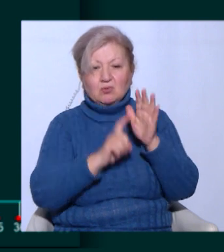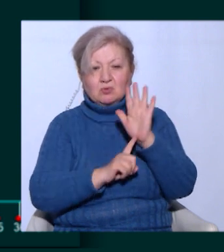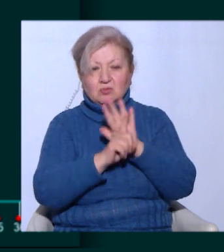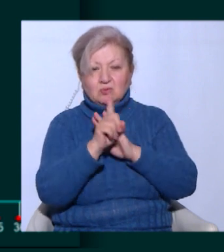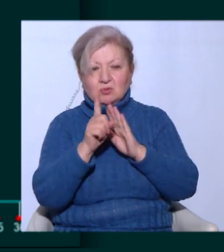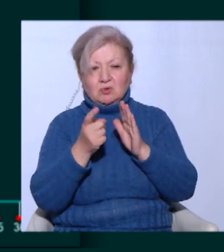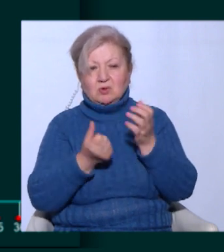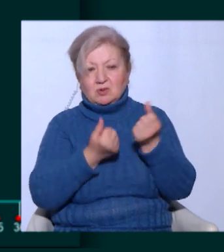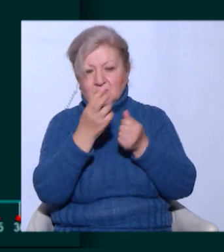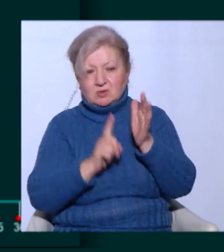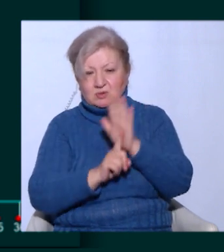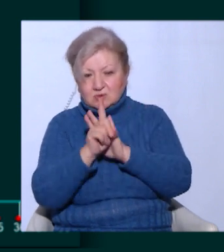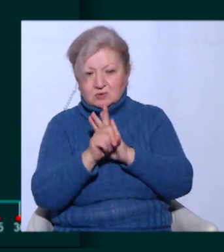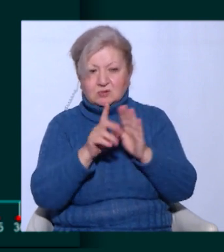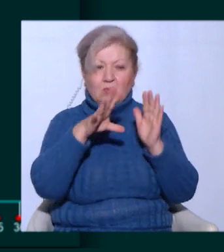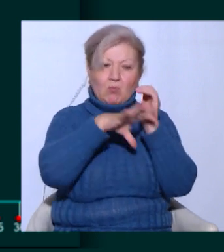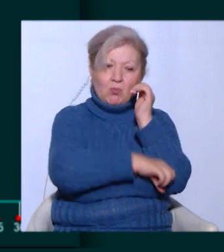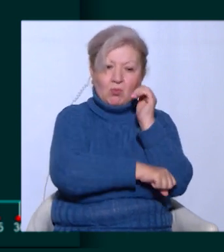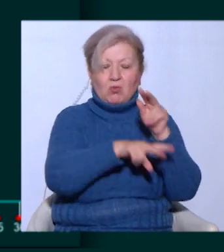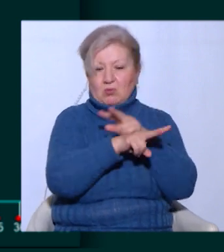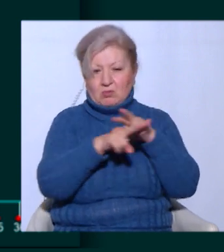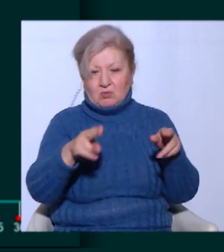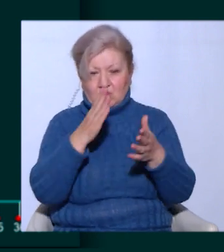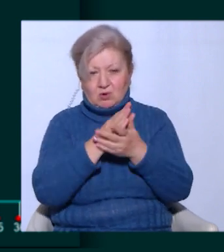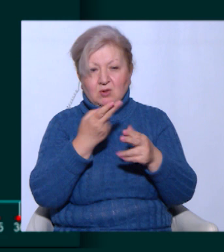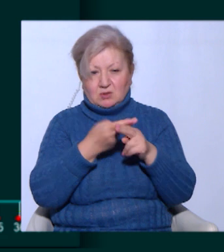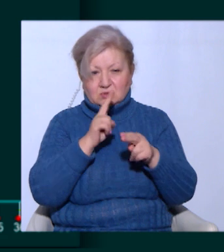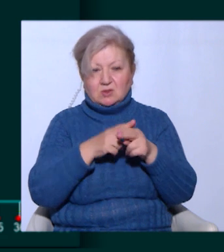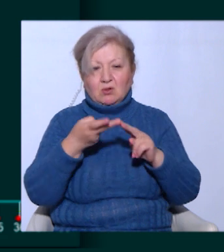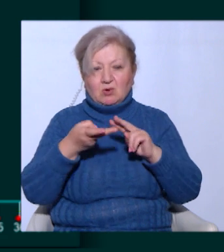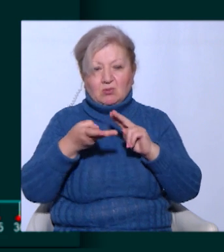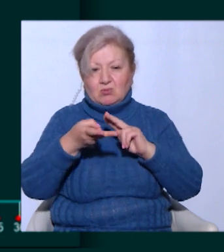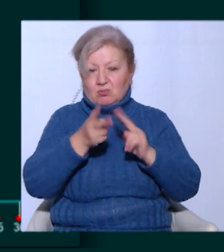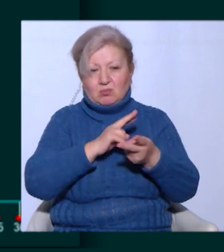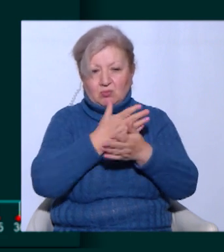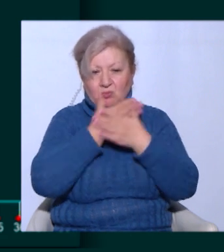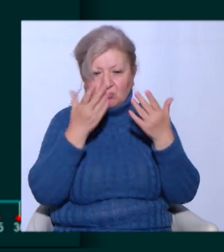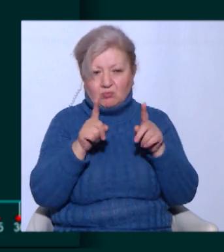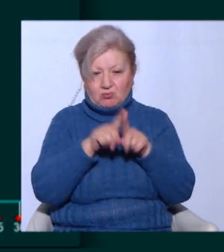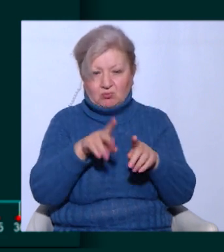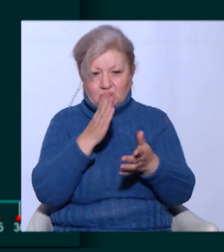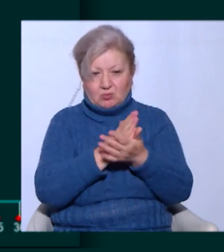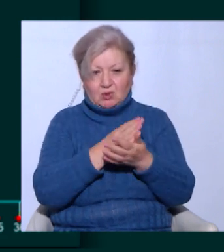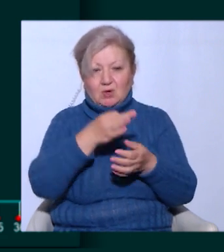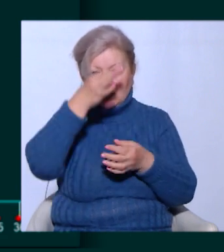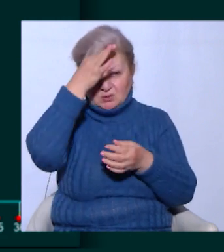სიჩქარეები დროის ათვლის დასაწყისში და დროის ათვლის ბოლოს ერთიდეიგივე, ესე იგი უცვლელი არის